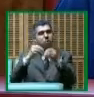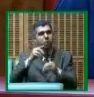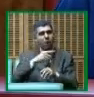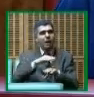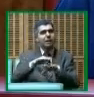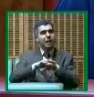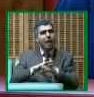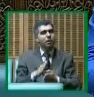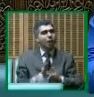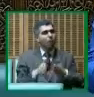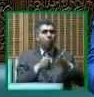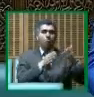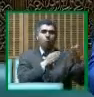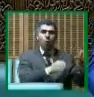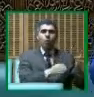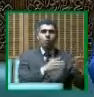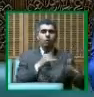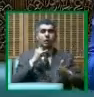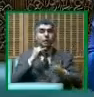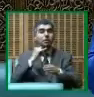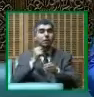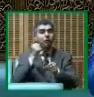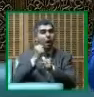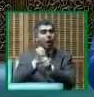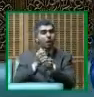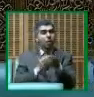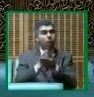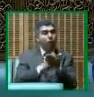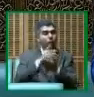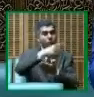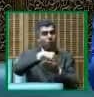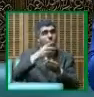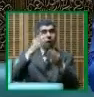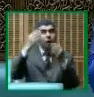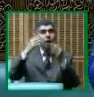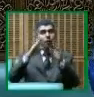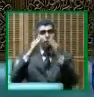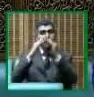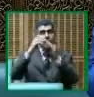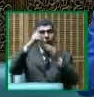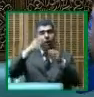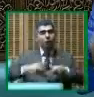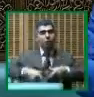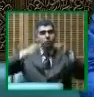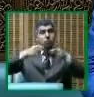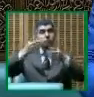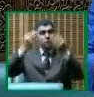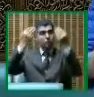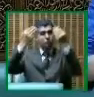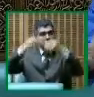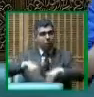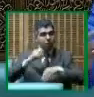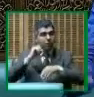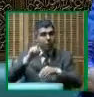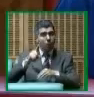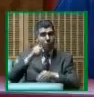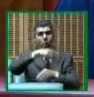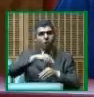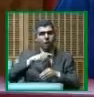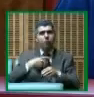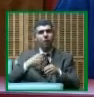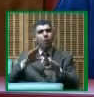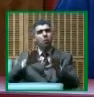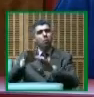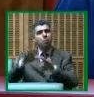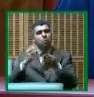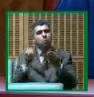الوزاره ديالكم؟ ما شفناكمش لحد الان. للاسف حنا كنتاسفوا، حنا الاولويات نخليو السياسه جانبا، تعطيو الاولويات وهذه مهمه